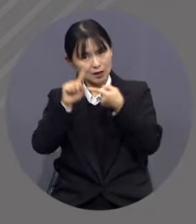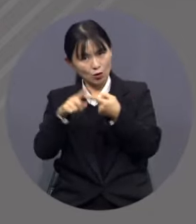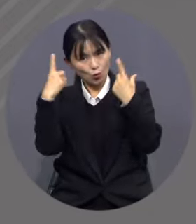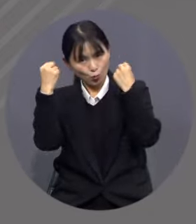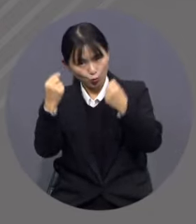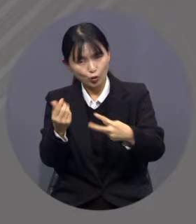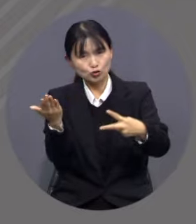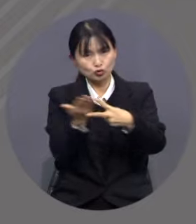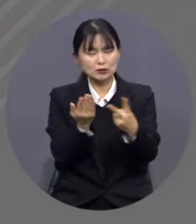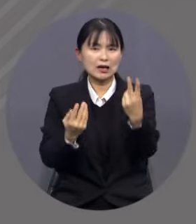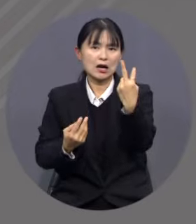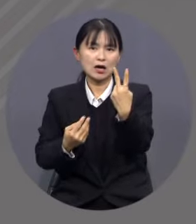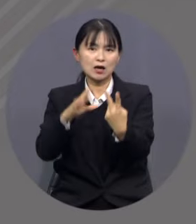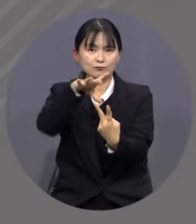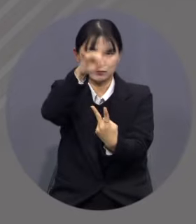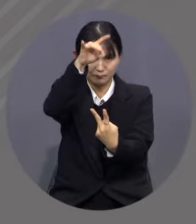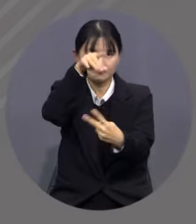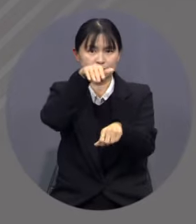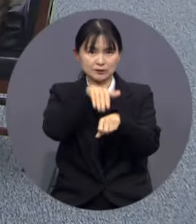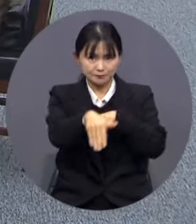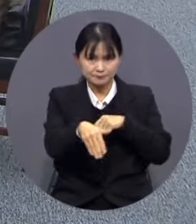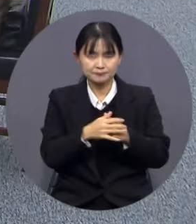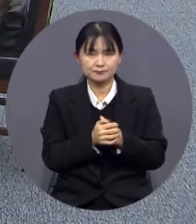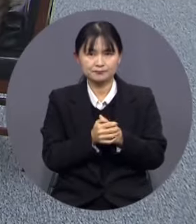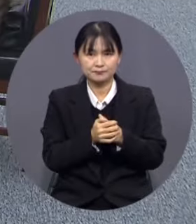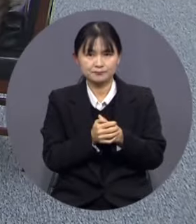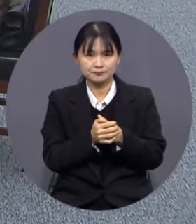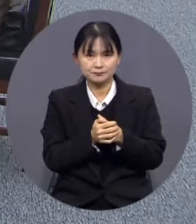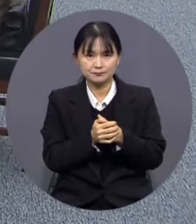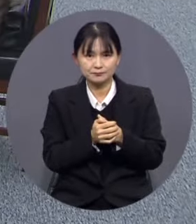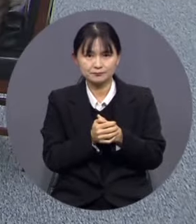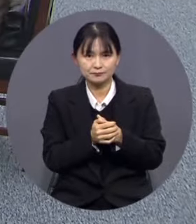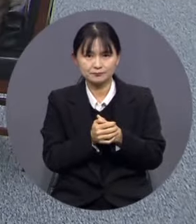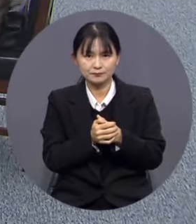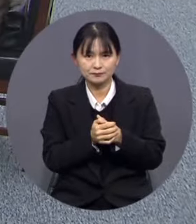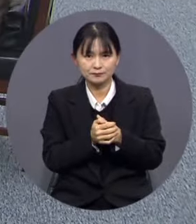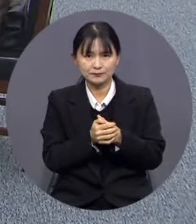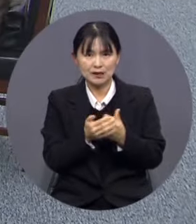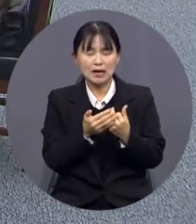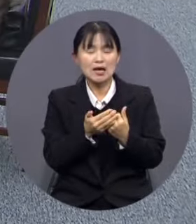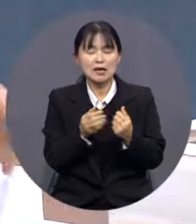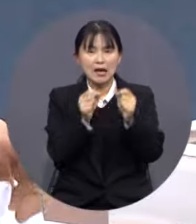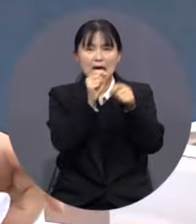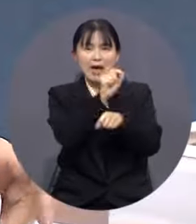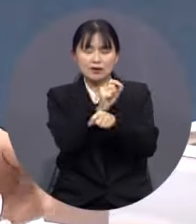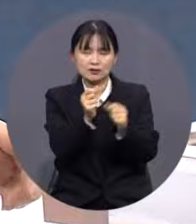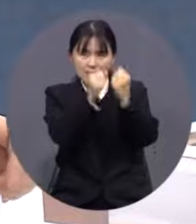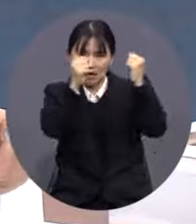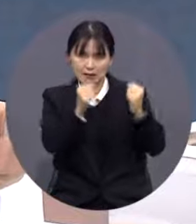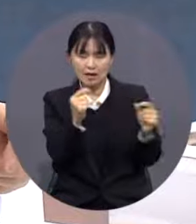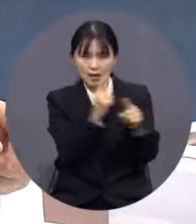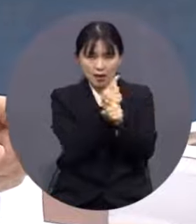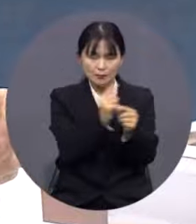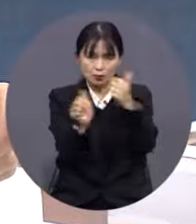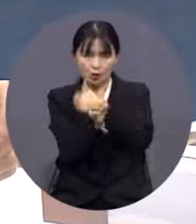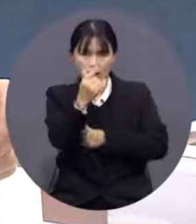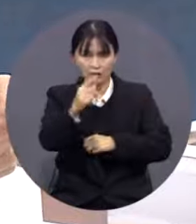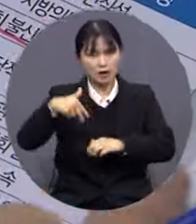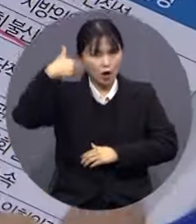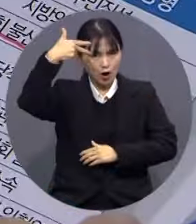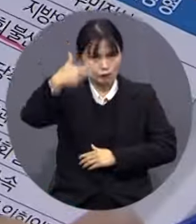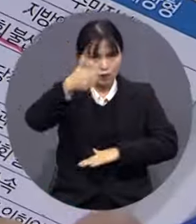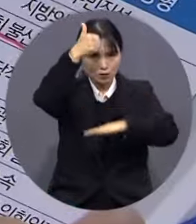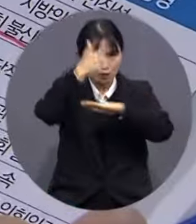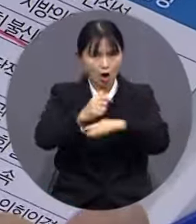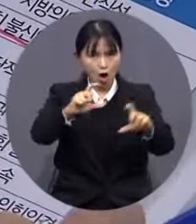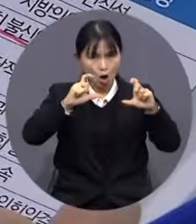가운데 하나를 선택하는 방식입니다. 제주도 행정체제 개편위원회는 다음 주에 최종